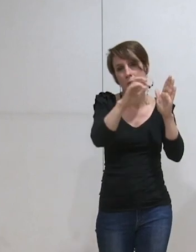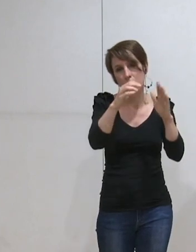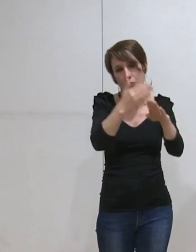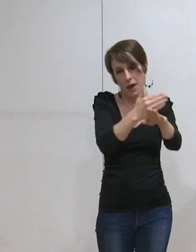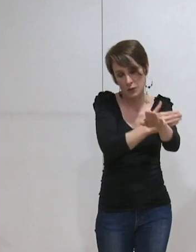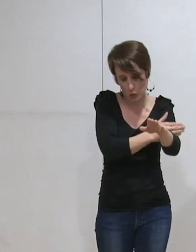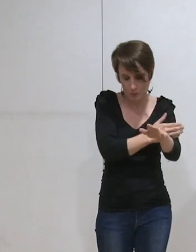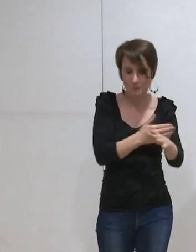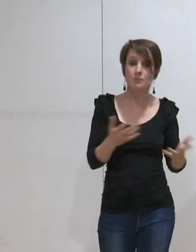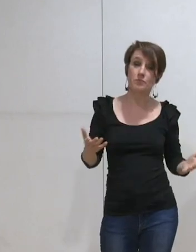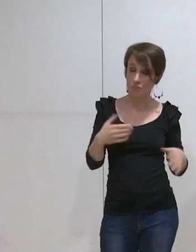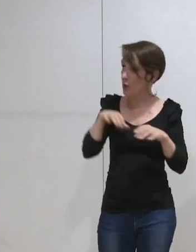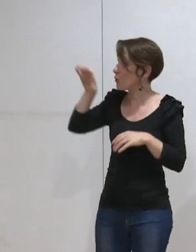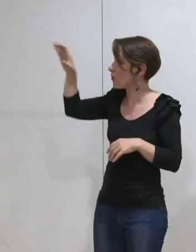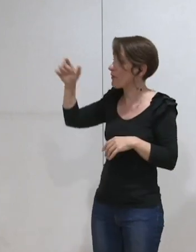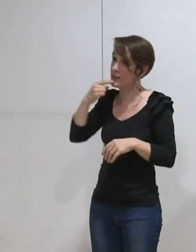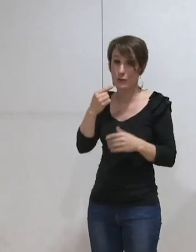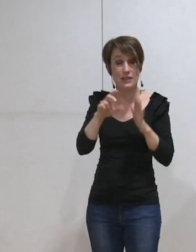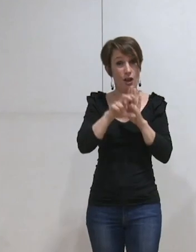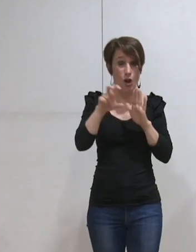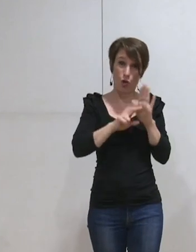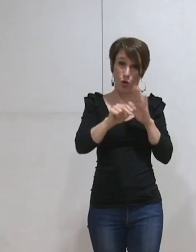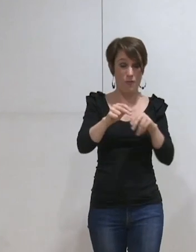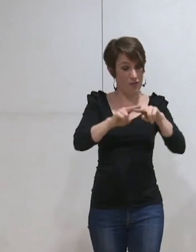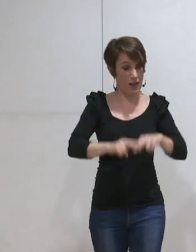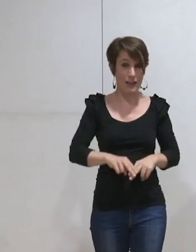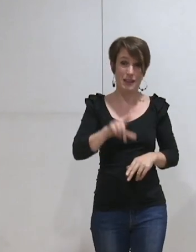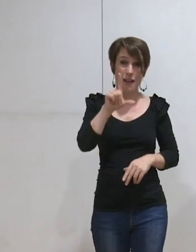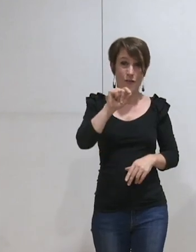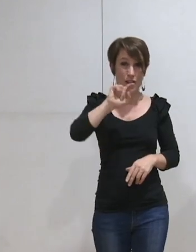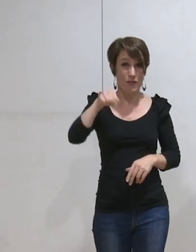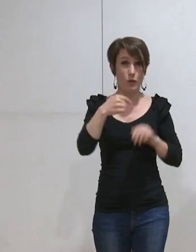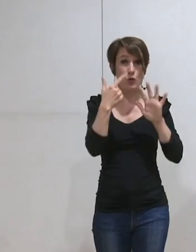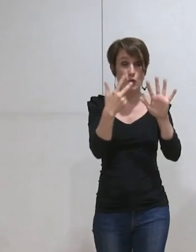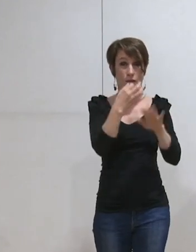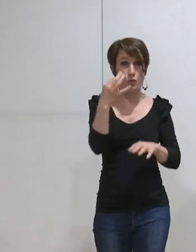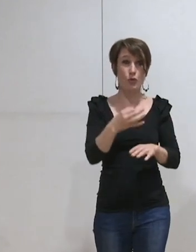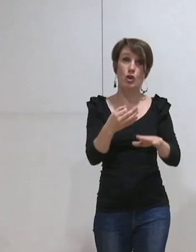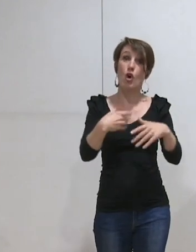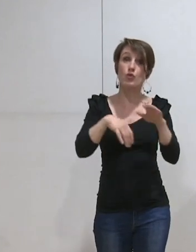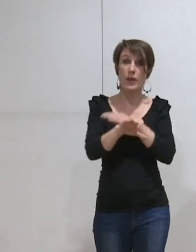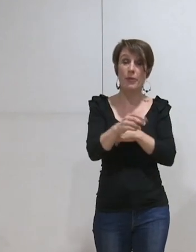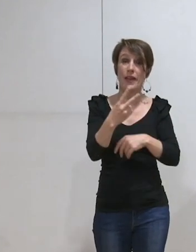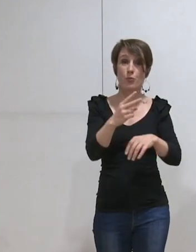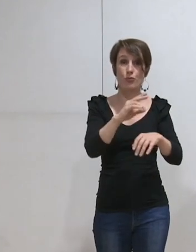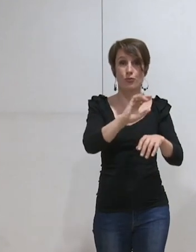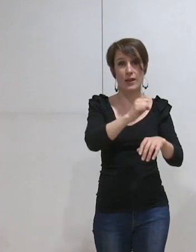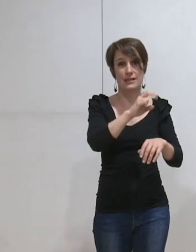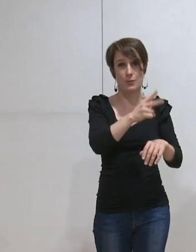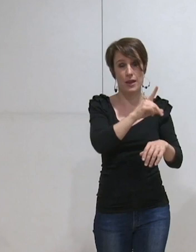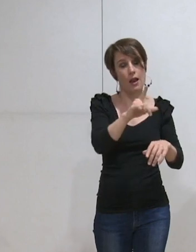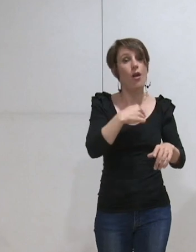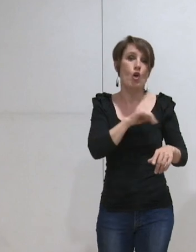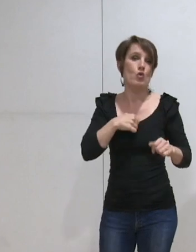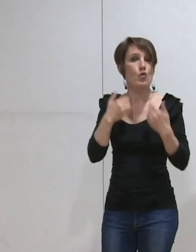grenob détiendra alors 20,18 % du capital de la SPL il est proposé d'effectuer cette session à titre